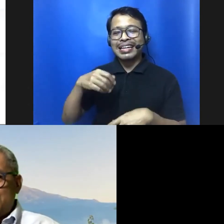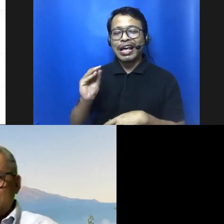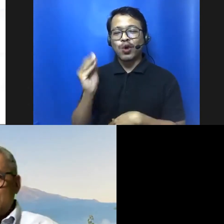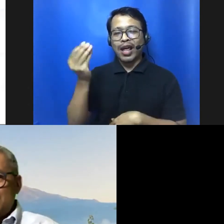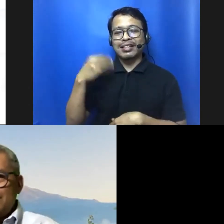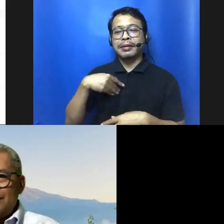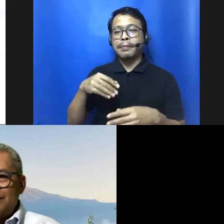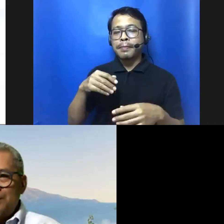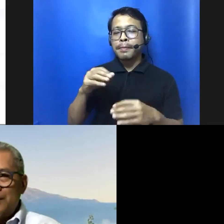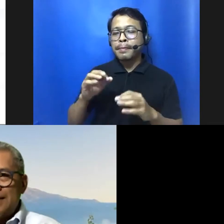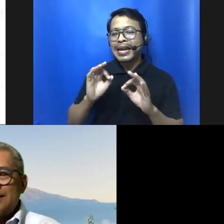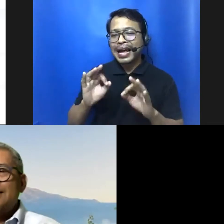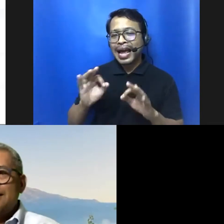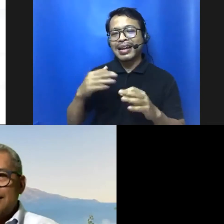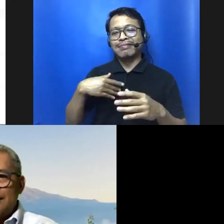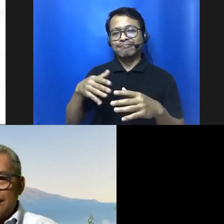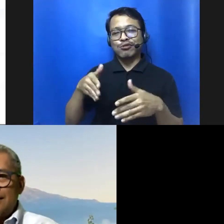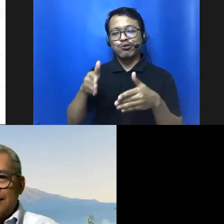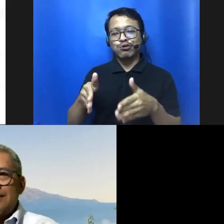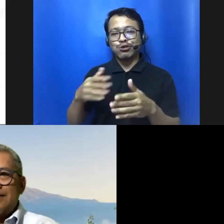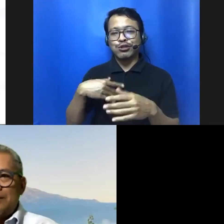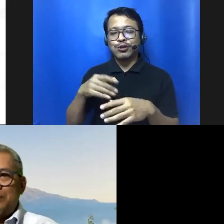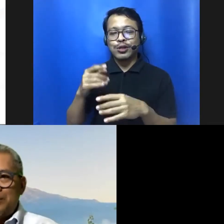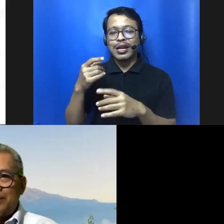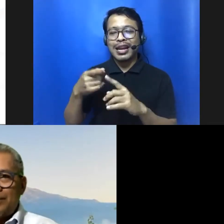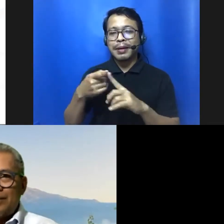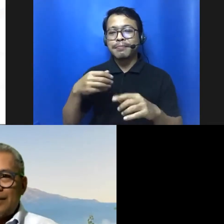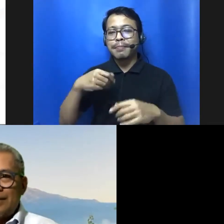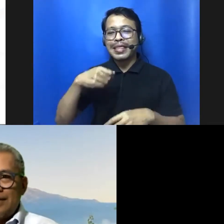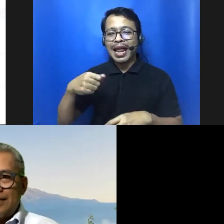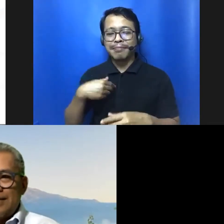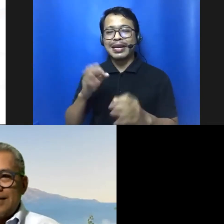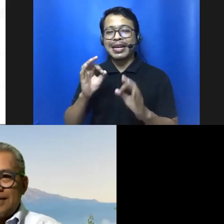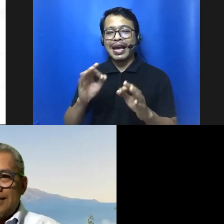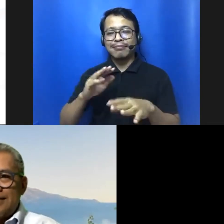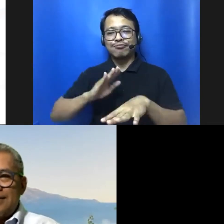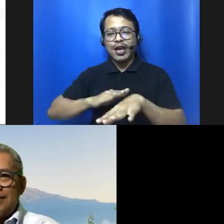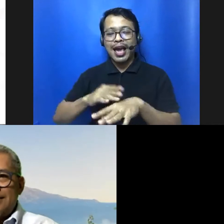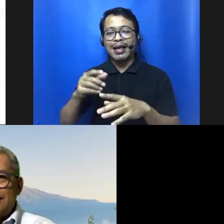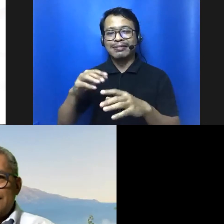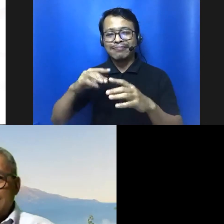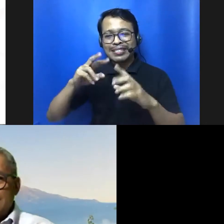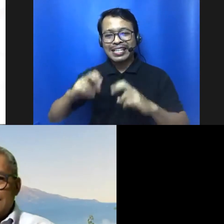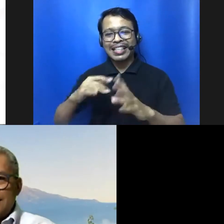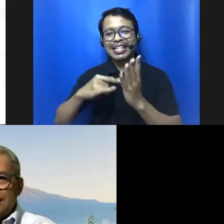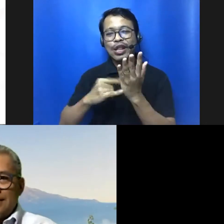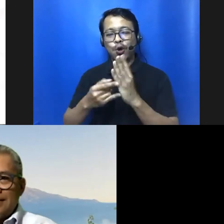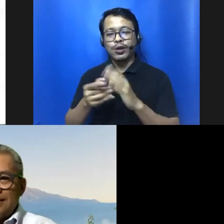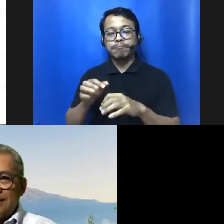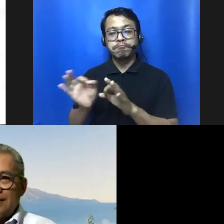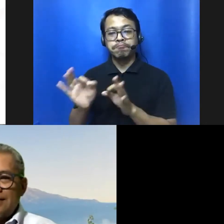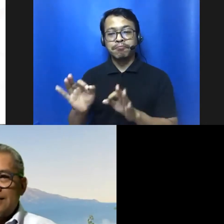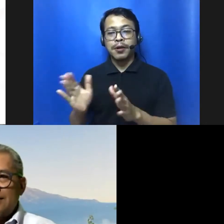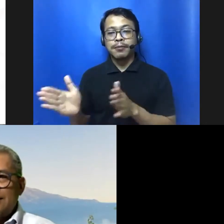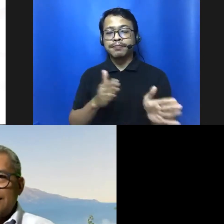mohon memberikan tanggapan ya setelah para narasumber lainnya memberikan pemaparan. Baik, sekarang saya ke narasumber